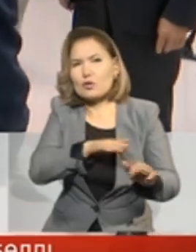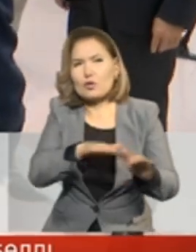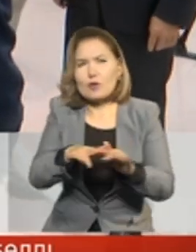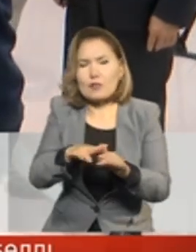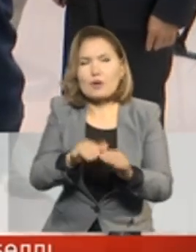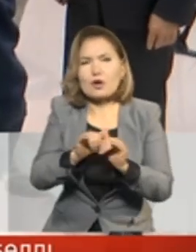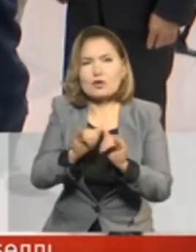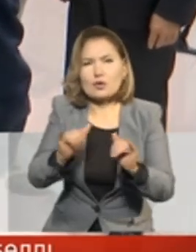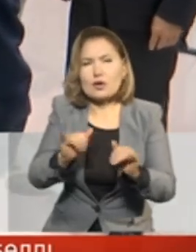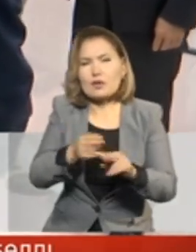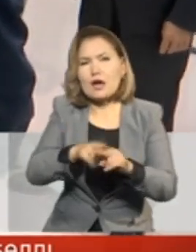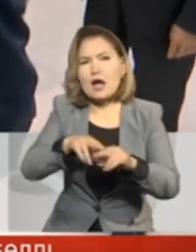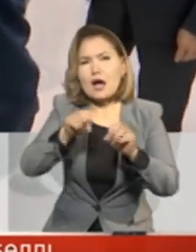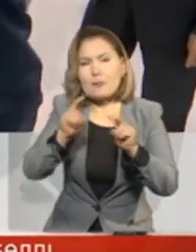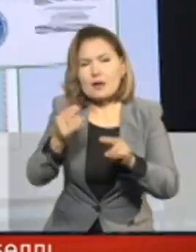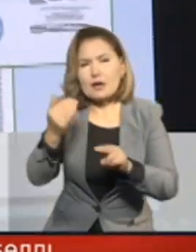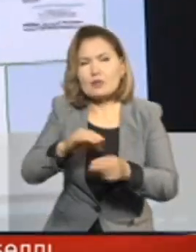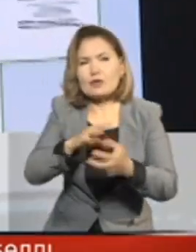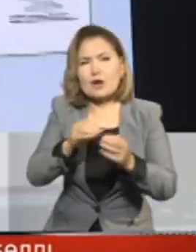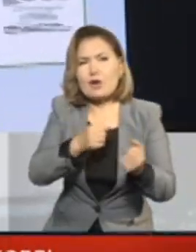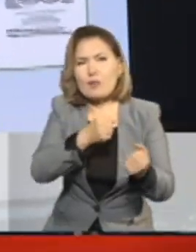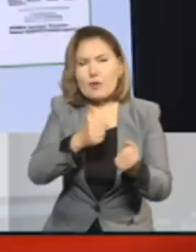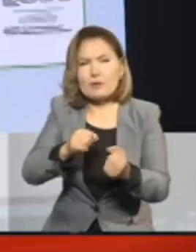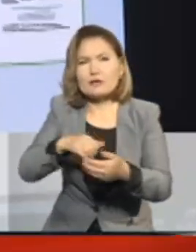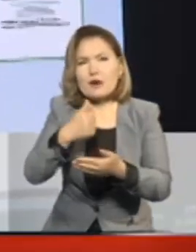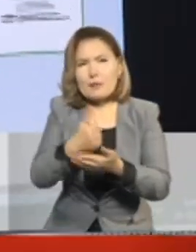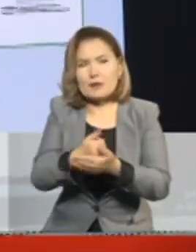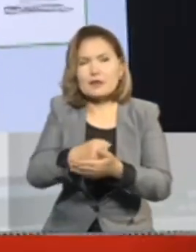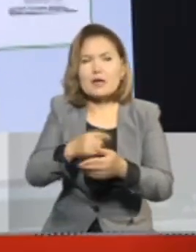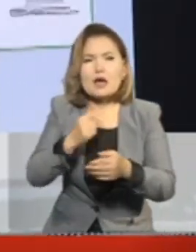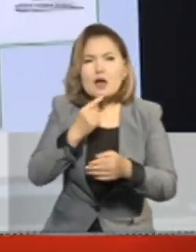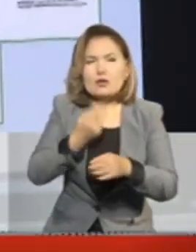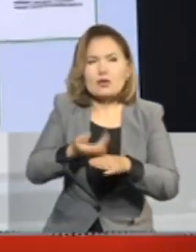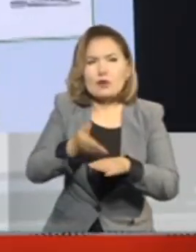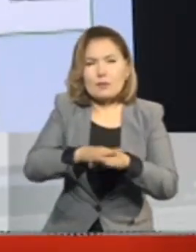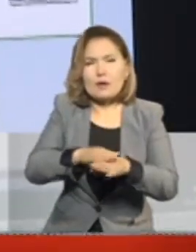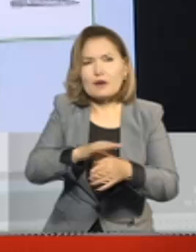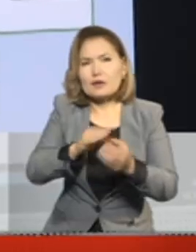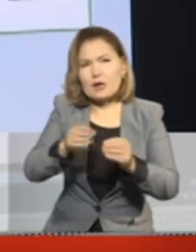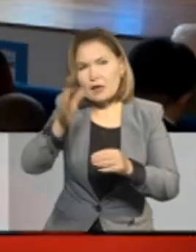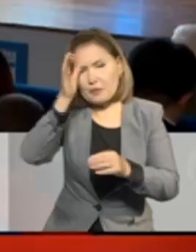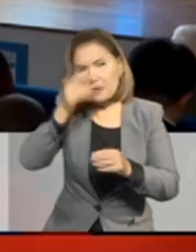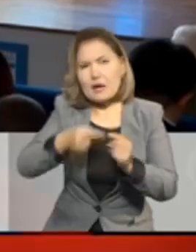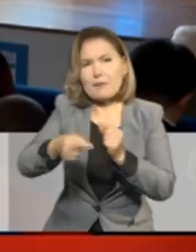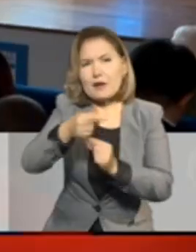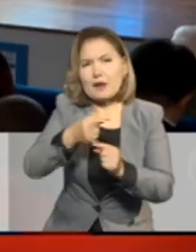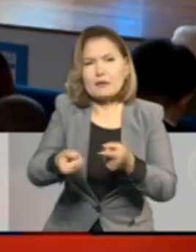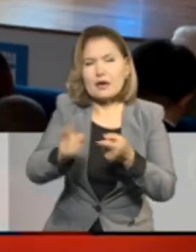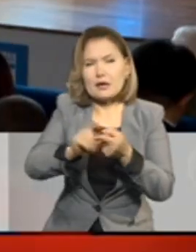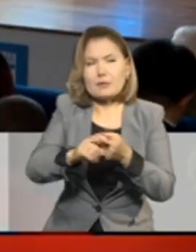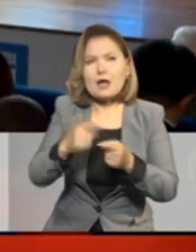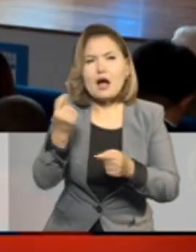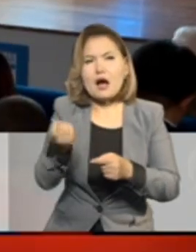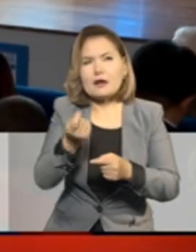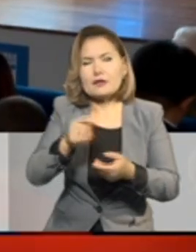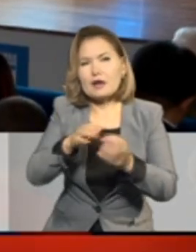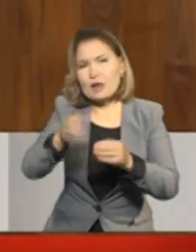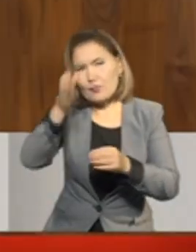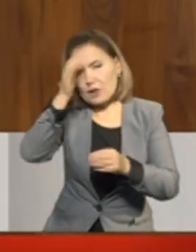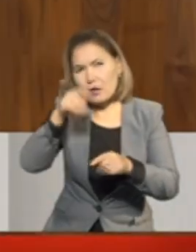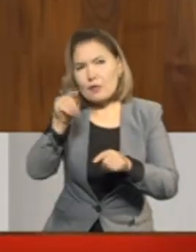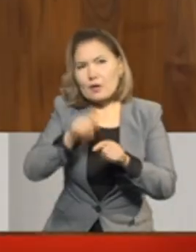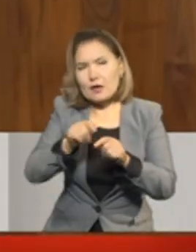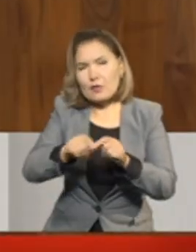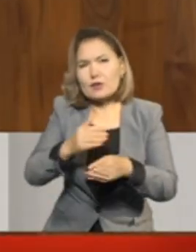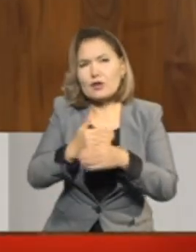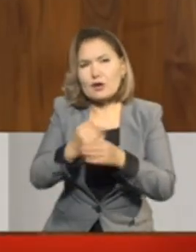нығайту. Мамандар саланың кенжелеуіне басты қиындықтар ретінде ғылым мен бизнес байланысы аздығы, ғылыми